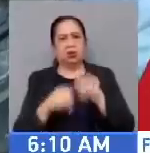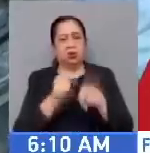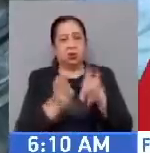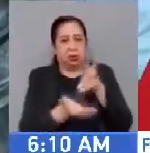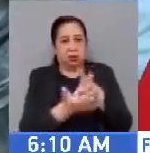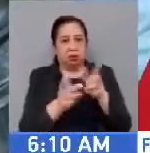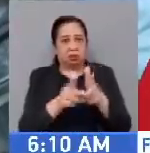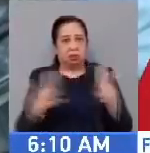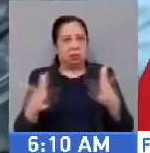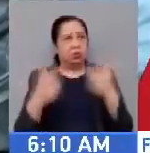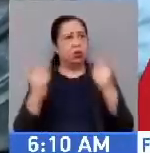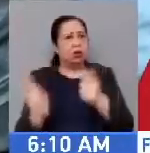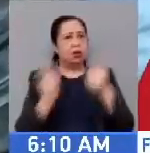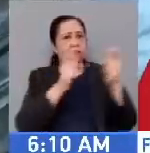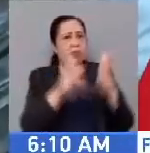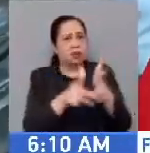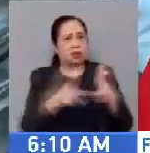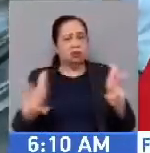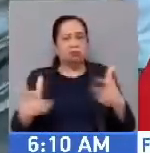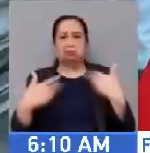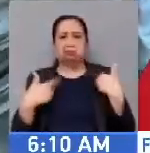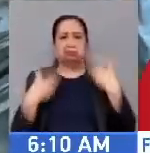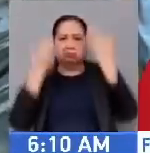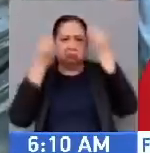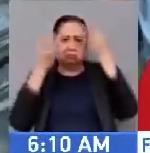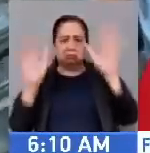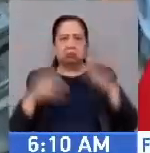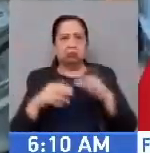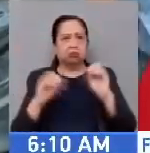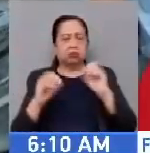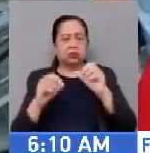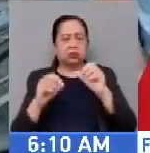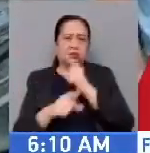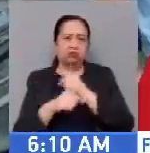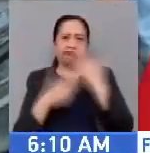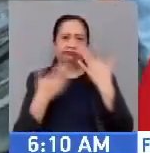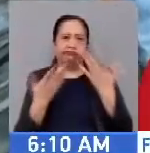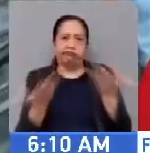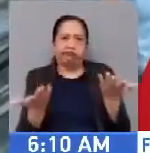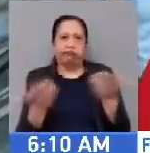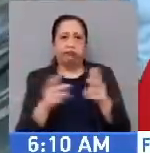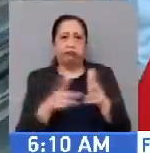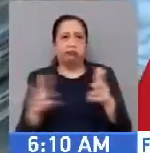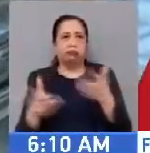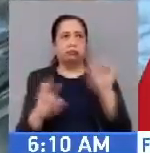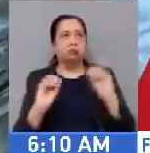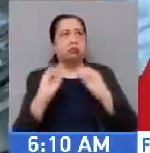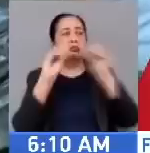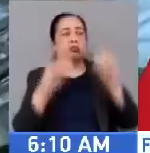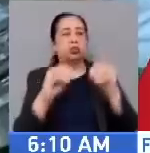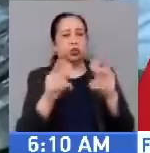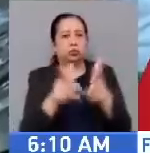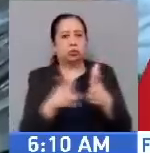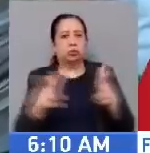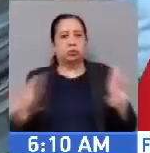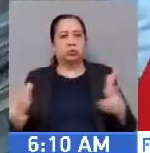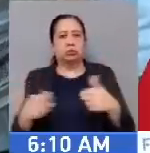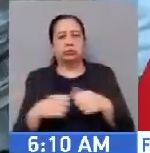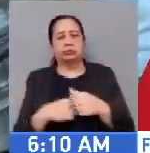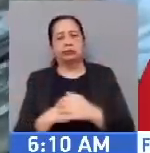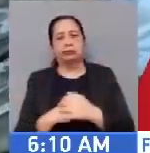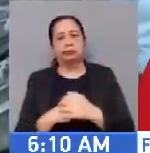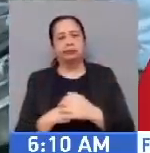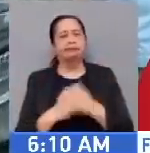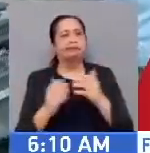lilipat? Wala po. So, wala rin kasabuhan? Wala po kasi nagkadurudong ako saan kami... Oo. Hindi bali po, kahit pa